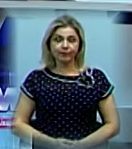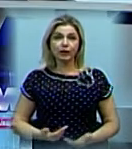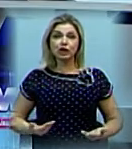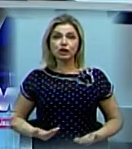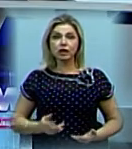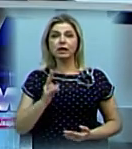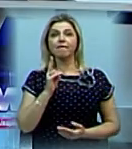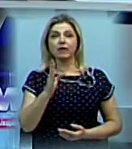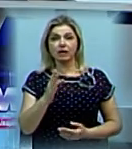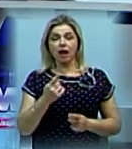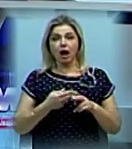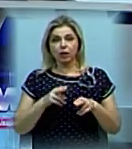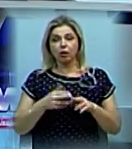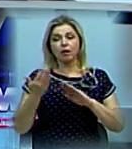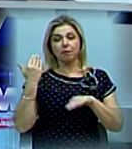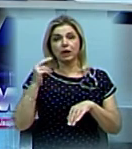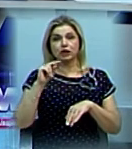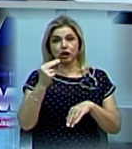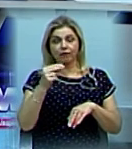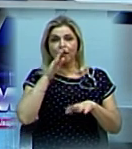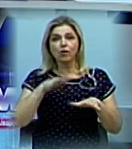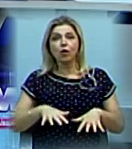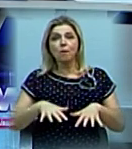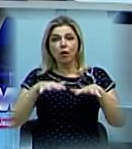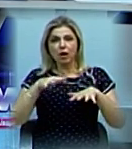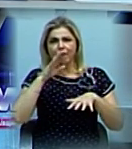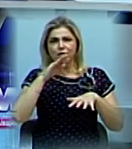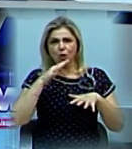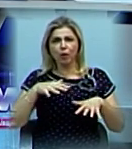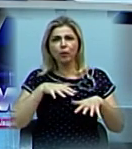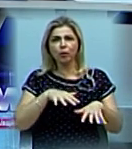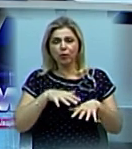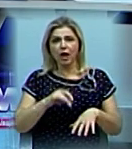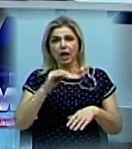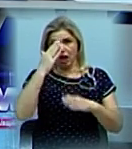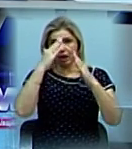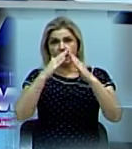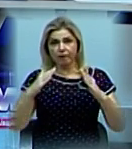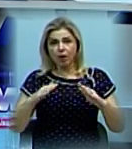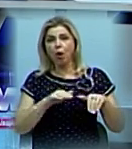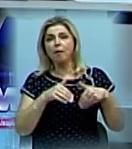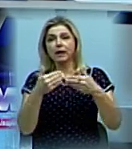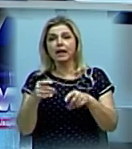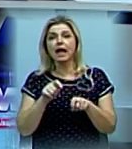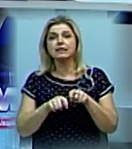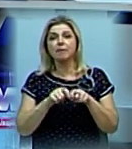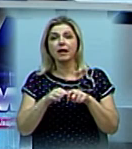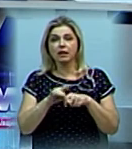Мешканці квартир, які минулого четверга затопило через зливу і недроблений дах, звернулись до експертів, які